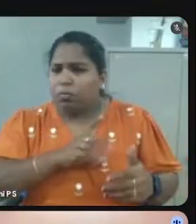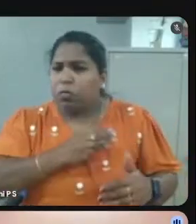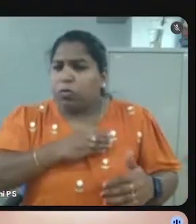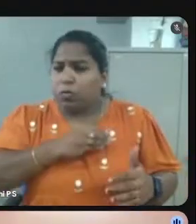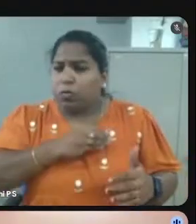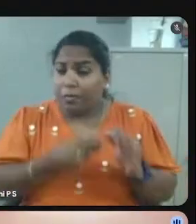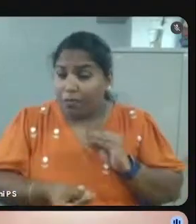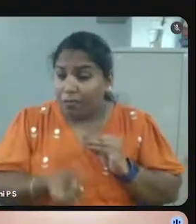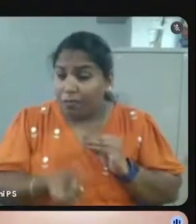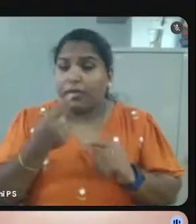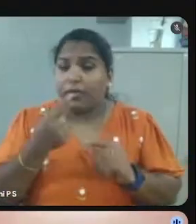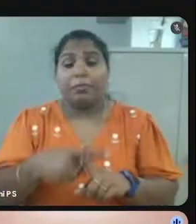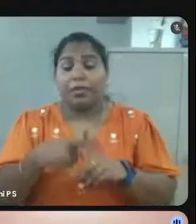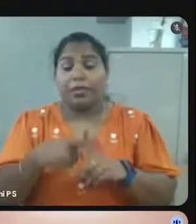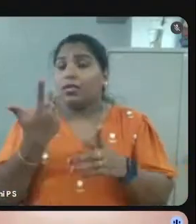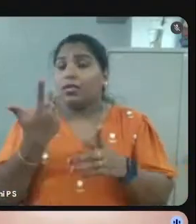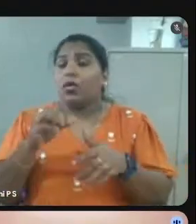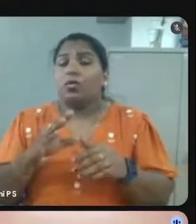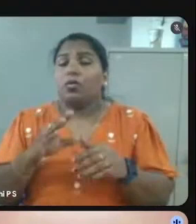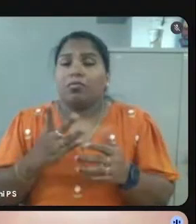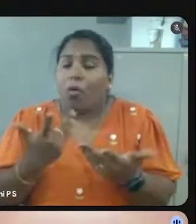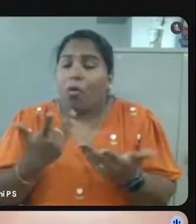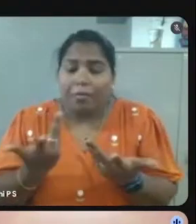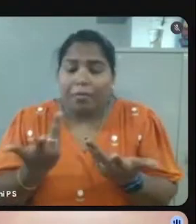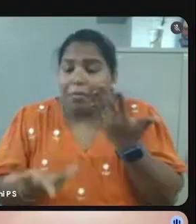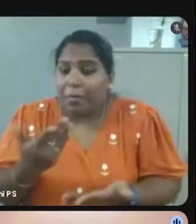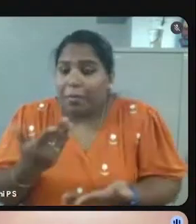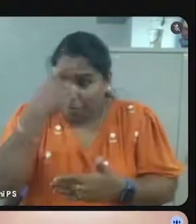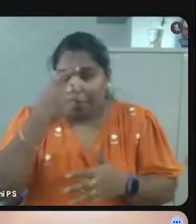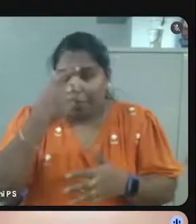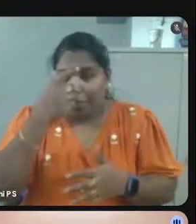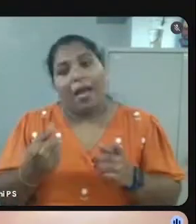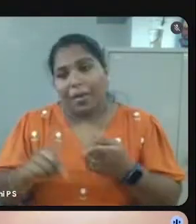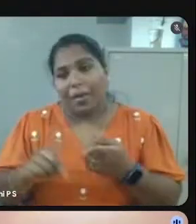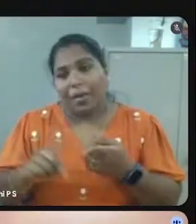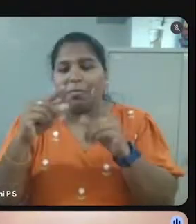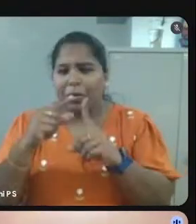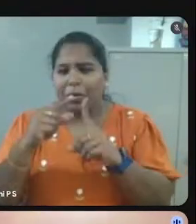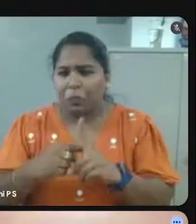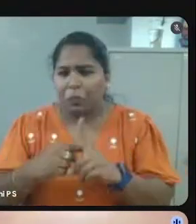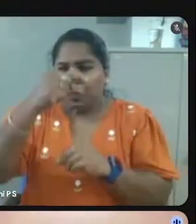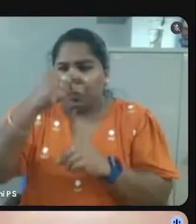അപ്പം ഹാർട്ടിന് പ്രോബ്ലം ഉള്ള കുട്ടികൾക്ക് കുറച്ച് പ്രിക്കോഷൻസ് എടുക്കേണ്ടി വരും. അല്ലാതെ ഒരു